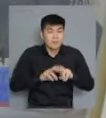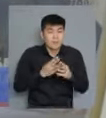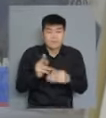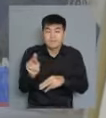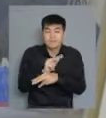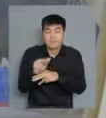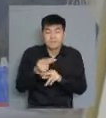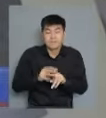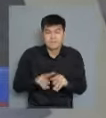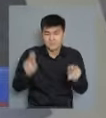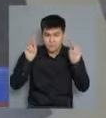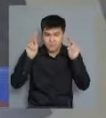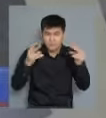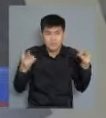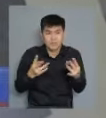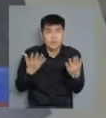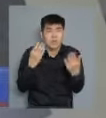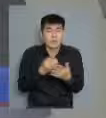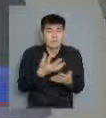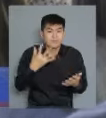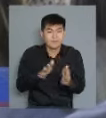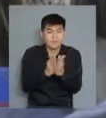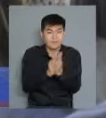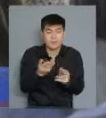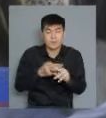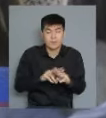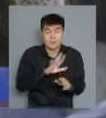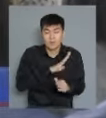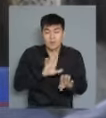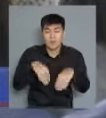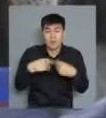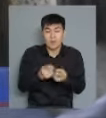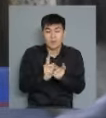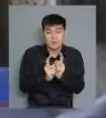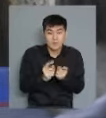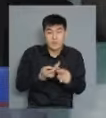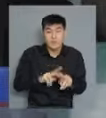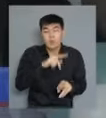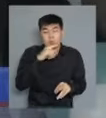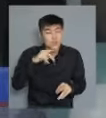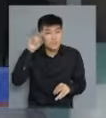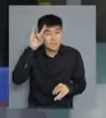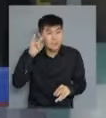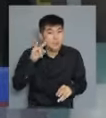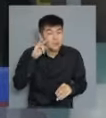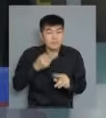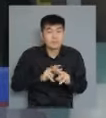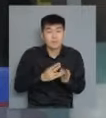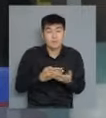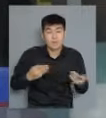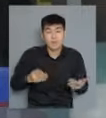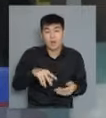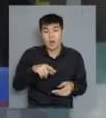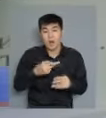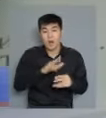воспитывают у читателя честность. Такие ценные книги Рахымжана Отарбаева были переведены на русский, кыргызский, китайский, арабский, турецкий и